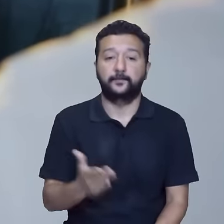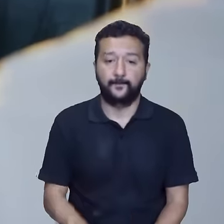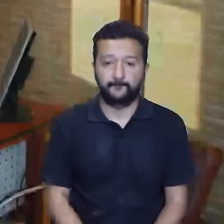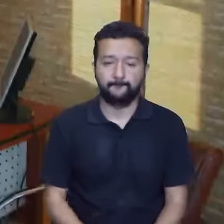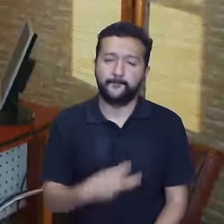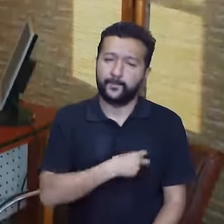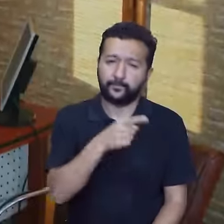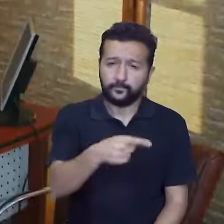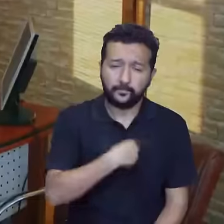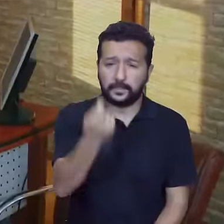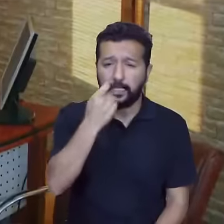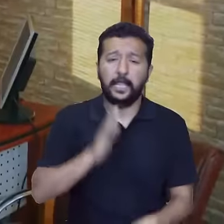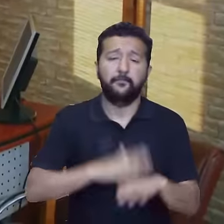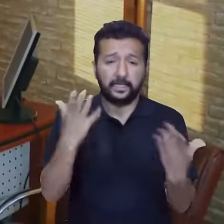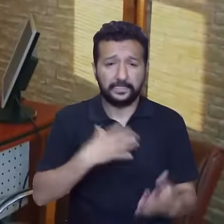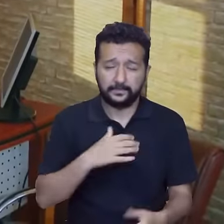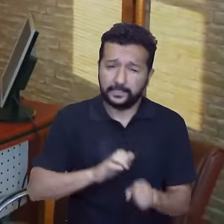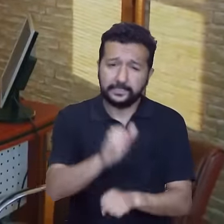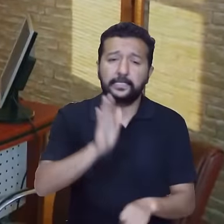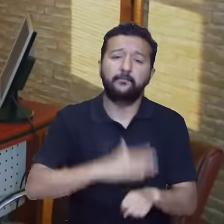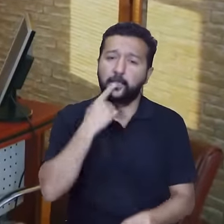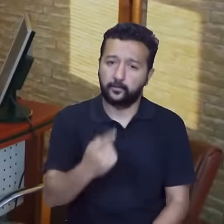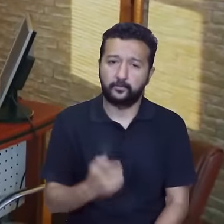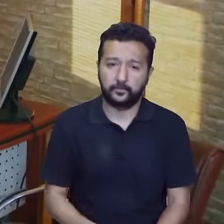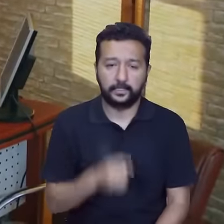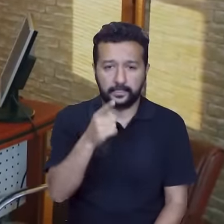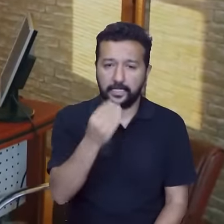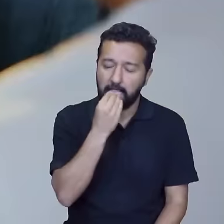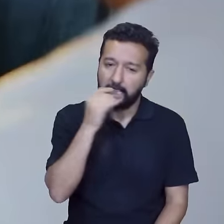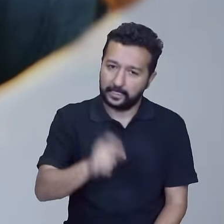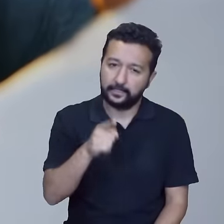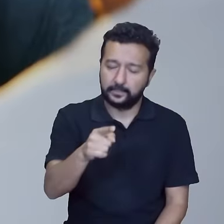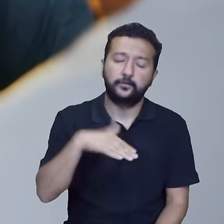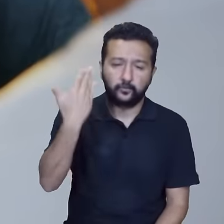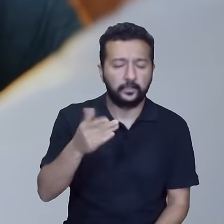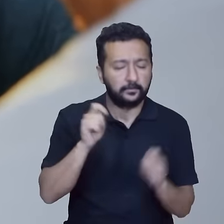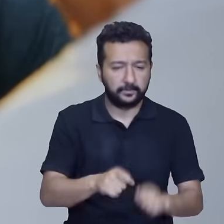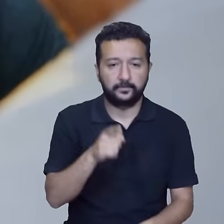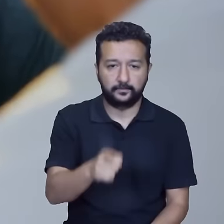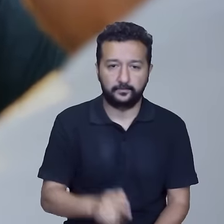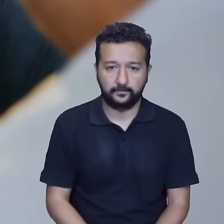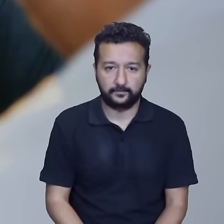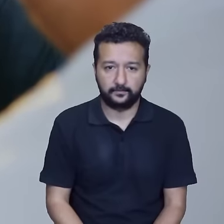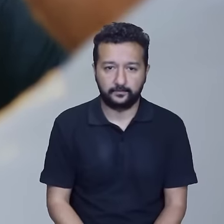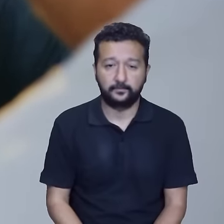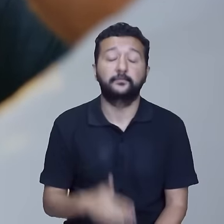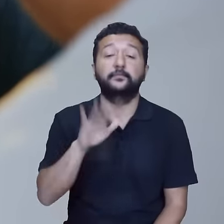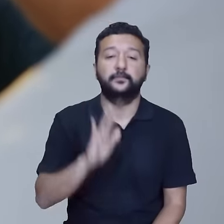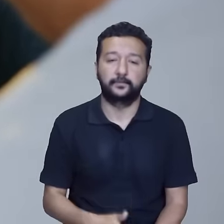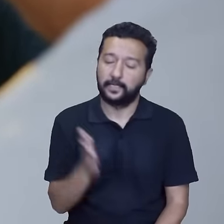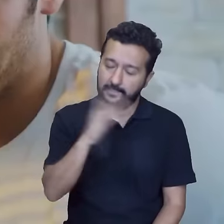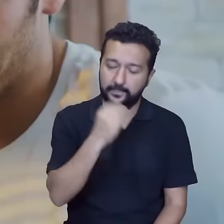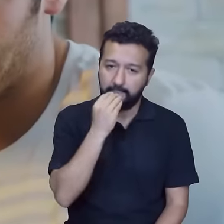Ya aşkım bana trip atmak için kendine eziyet etme ne olur. Hadi al bir çatal, sonra gerisi gelir zaten. Hı?